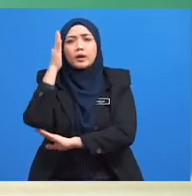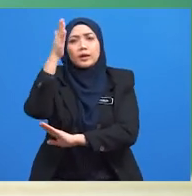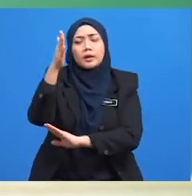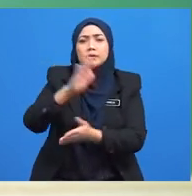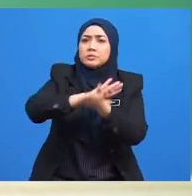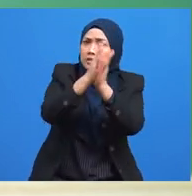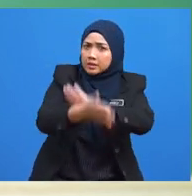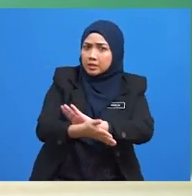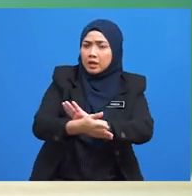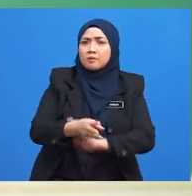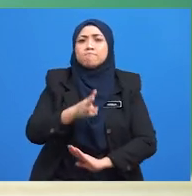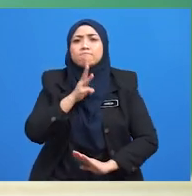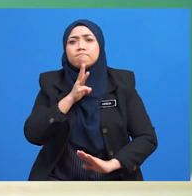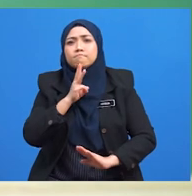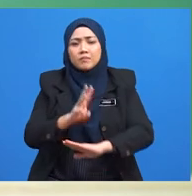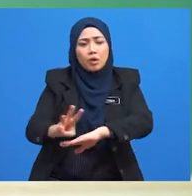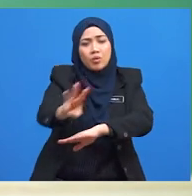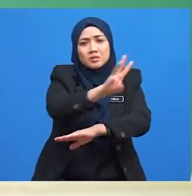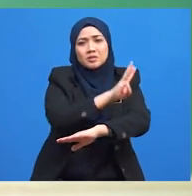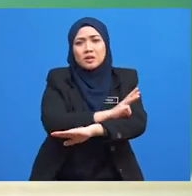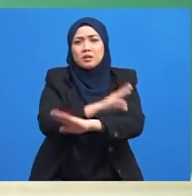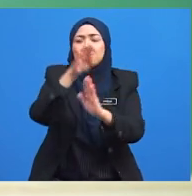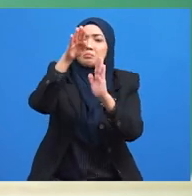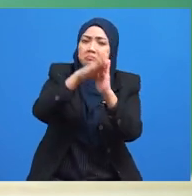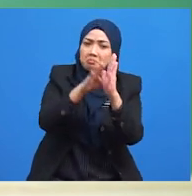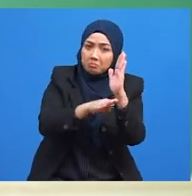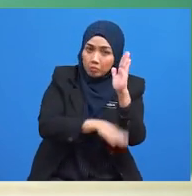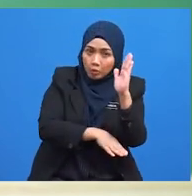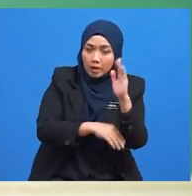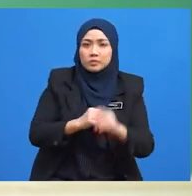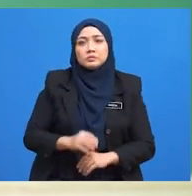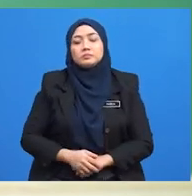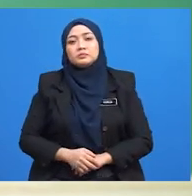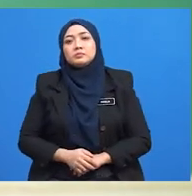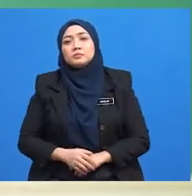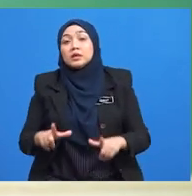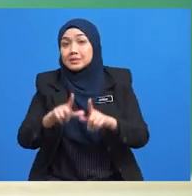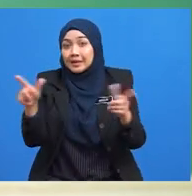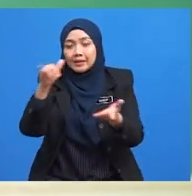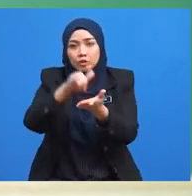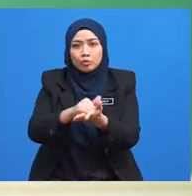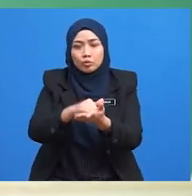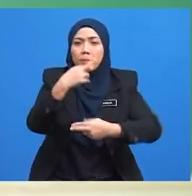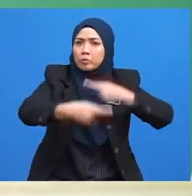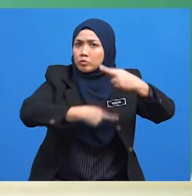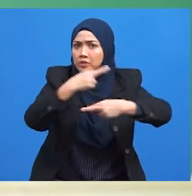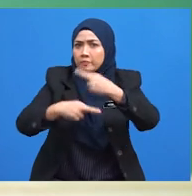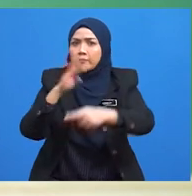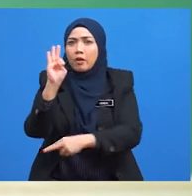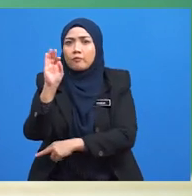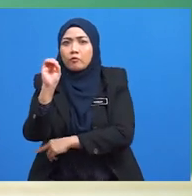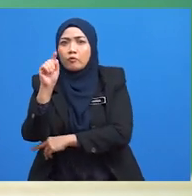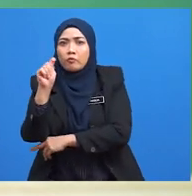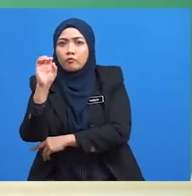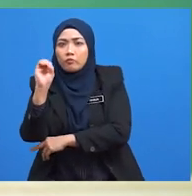kelembapan udara persekitaran akan turut berkurang. Selain itu, proses fotosintesis juga